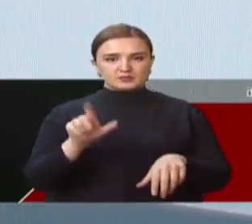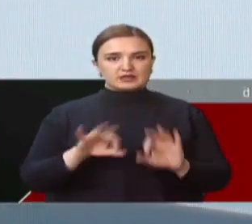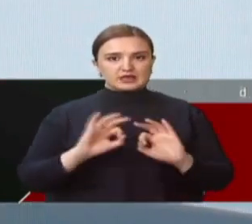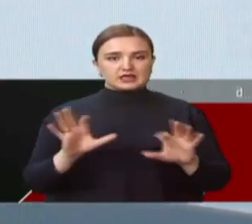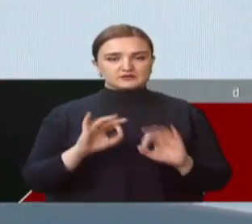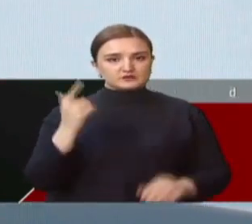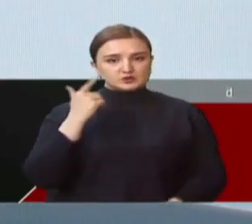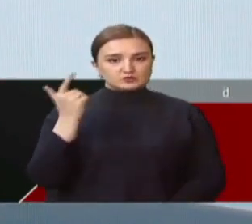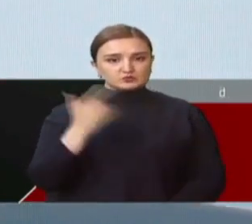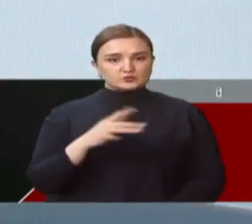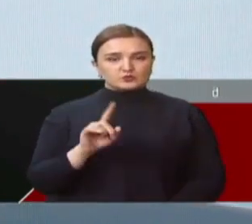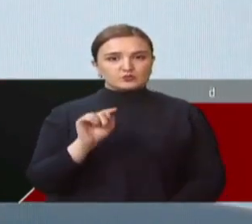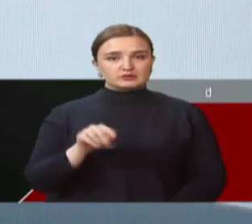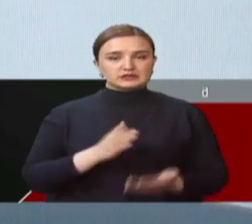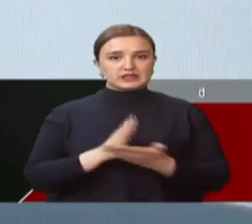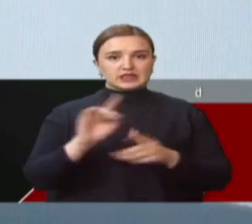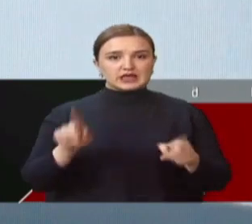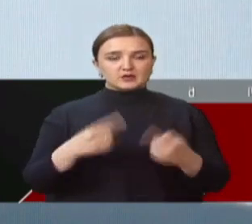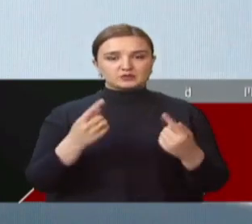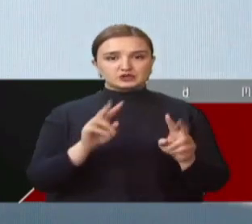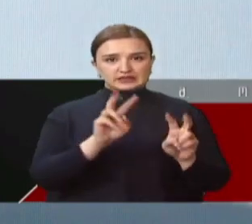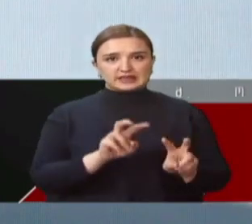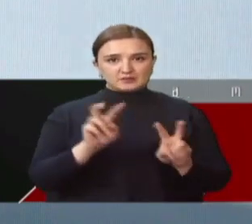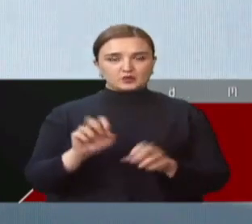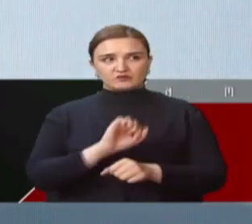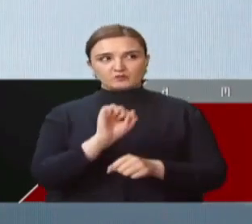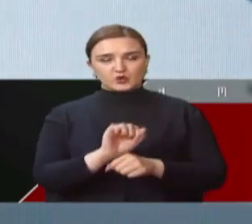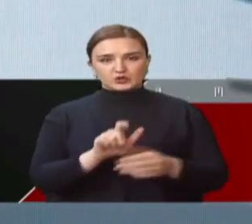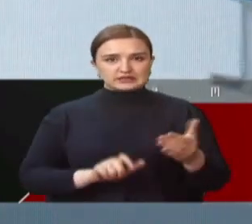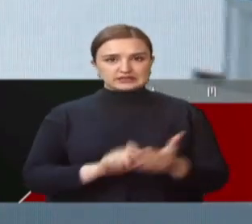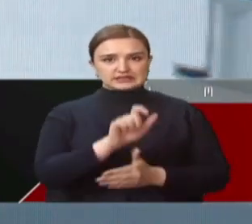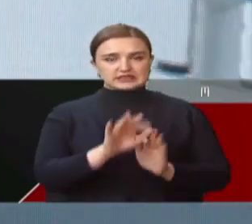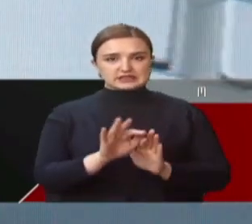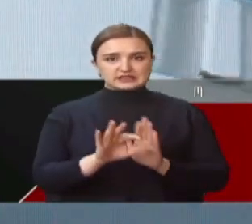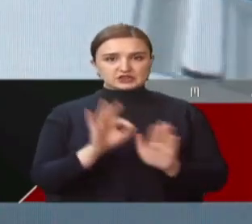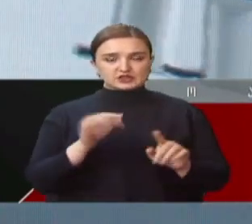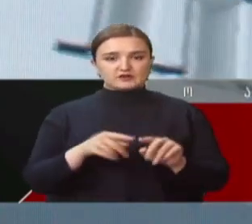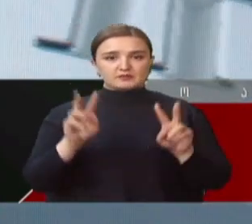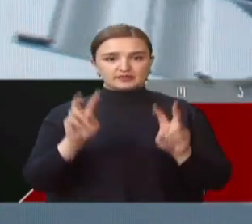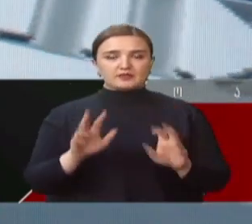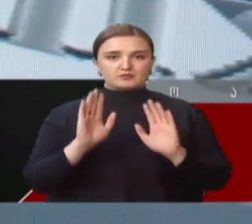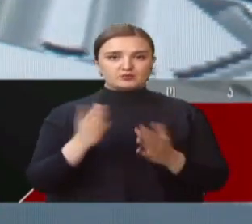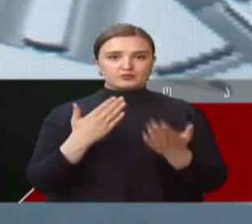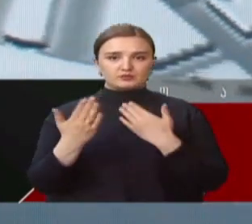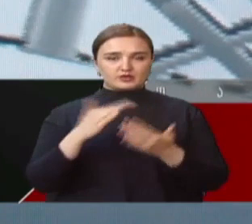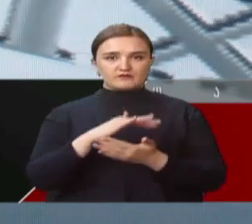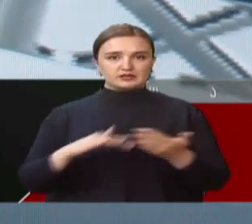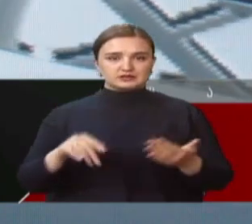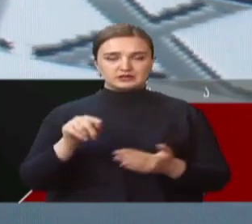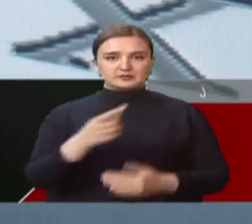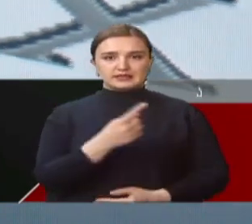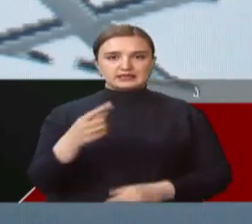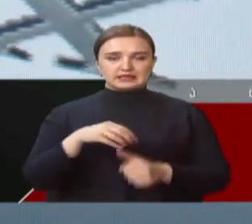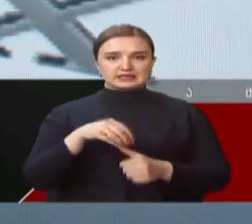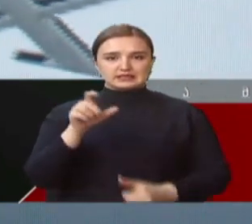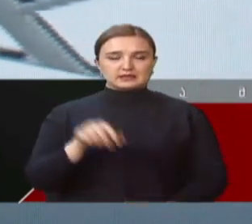Trăsino biligactarom. Strategia agmășene boligrizate boli tematuri boicotis xasir. Ce ustorit am temaze gavacțele tăclasa ubar. Strategia agmășene bolist